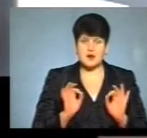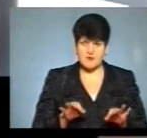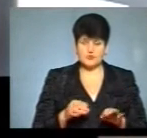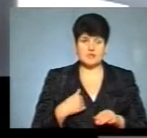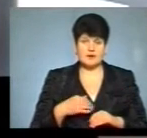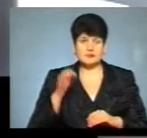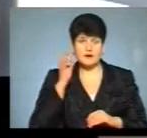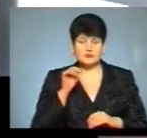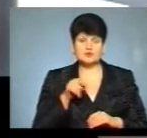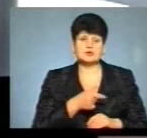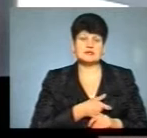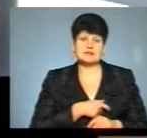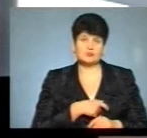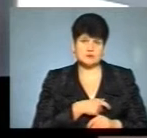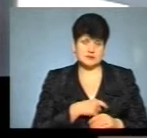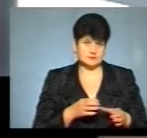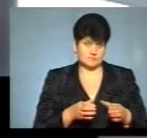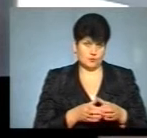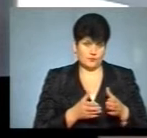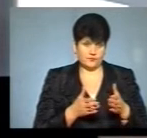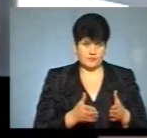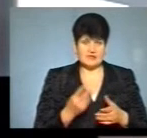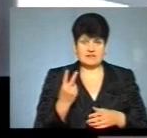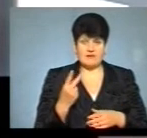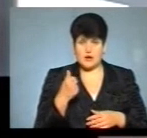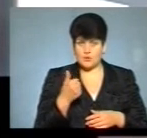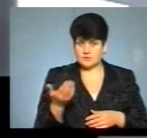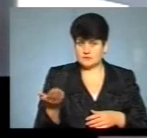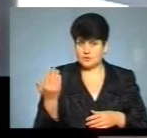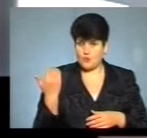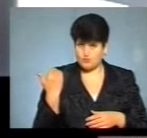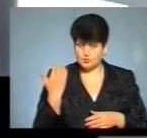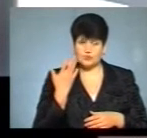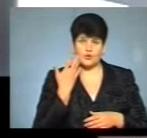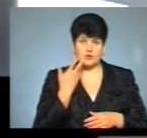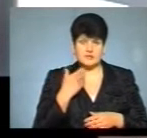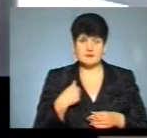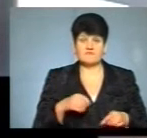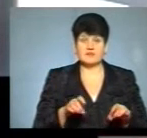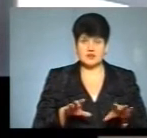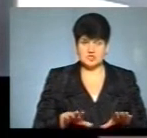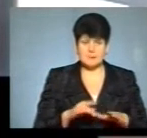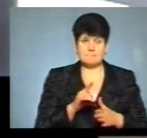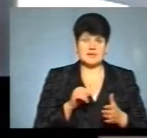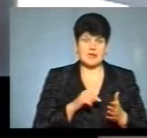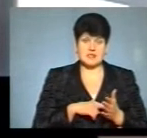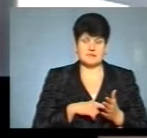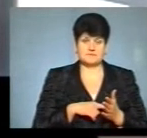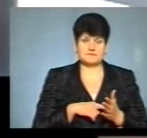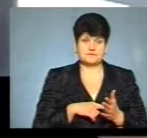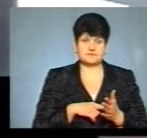що цим депутатським корпусом 2 роки тому, коли ми вирішили питання